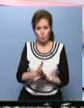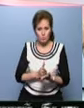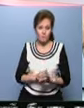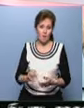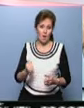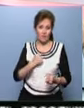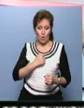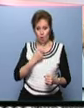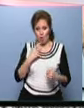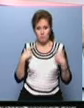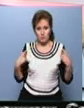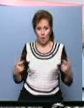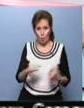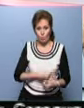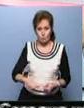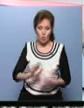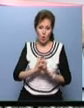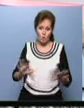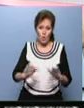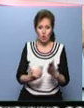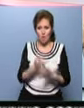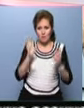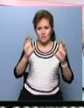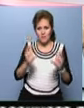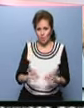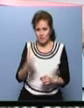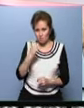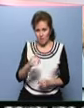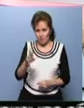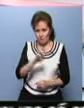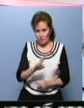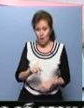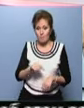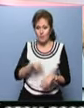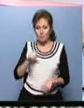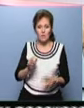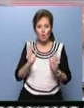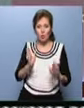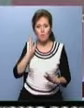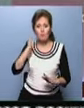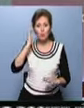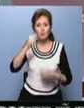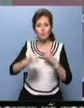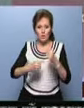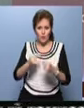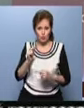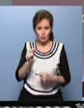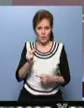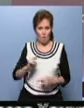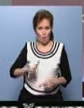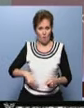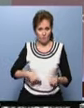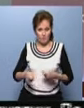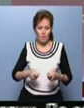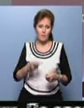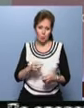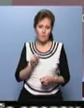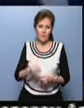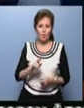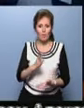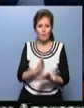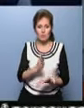пояснив, что новый закон, который вступит в силу с 1 января, коснется не только будущих чиновников, но и тех, кто уже состоит на